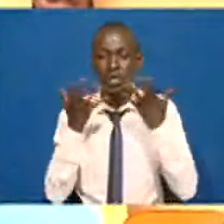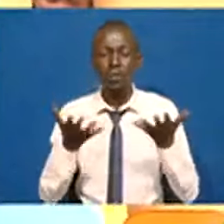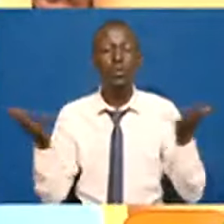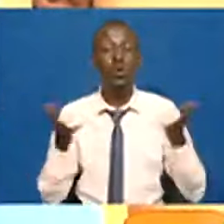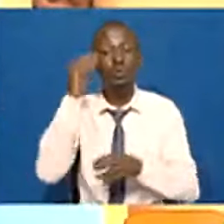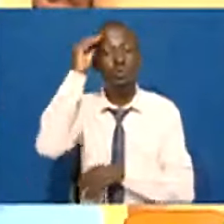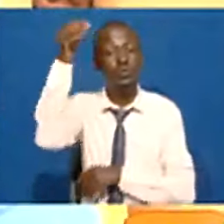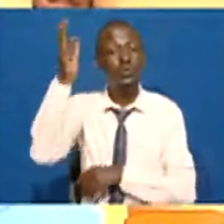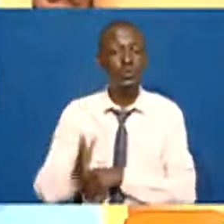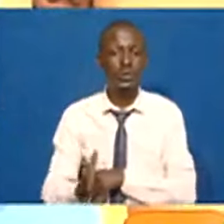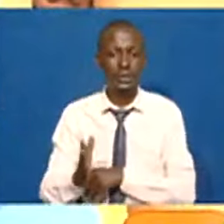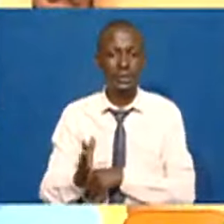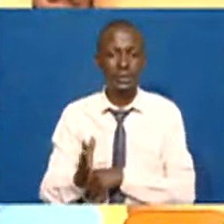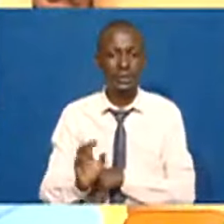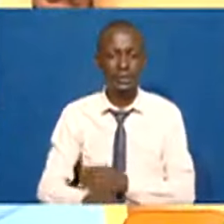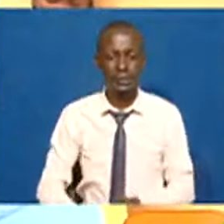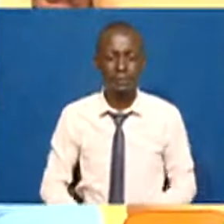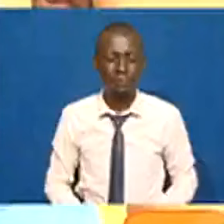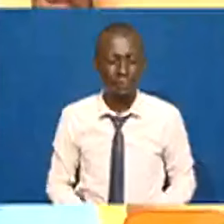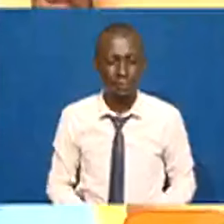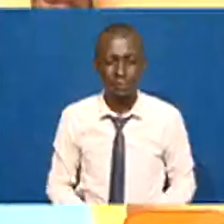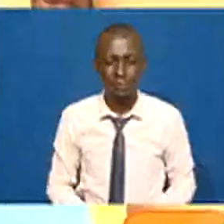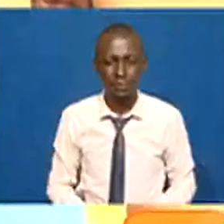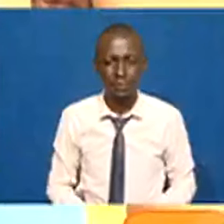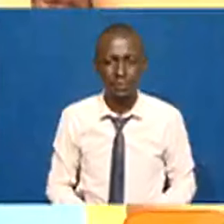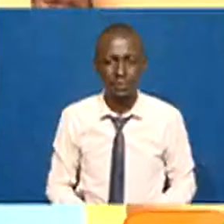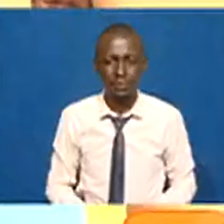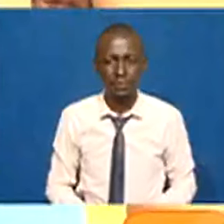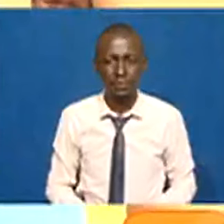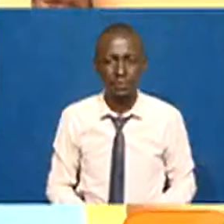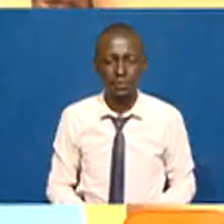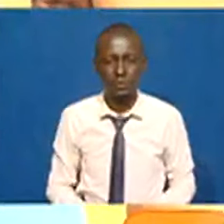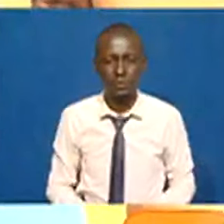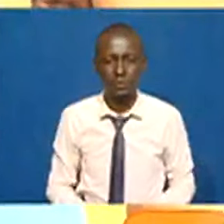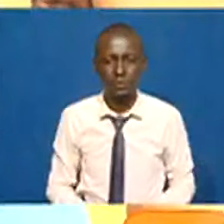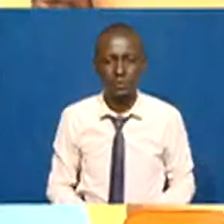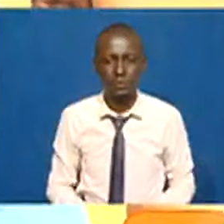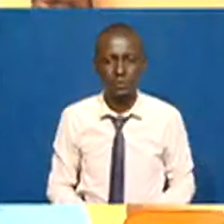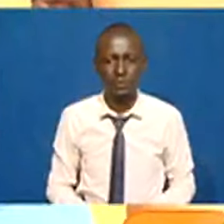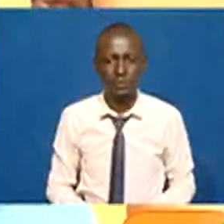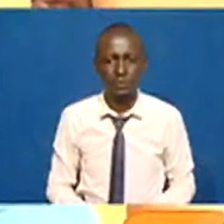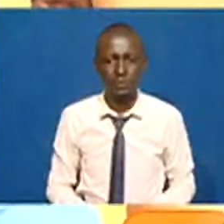huyo. Crispin Otieno, runinga ya Citizen, Nyaribari Chache, kaunti ya Kisii.